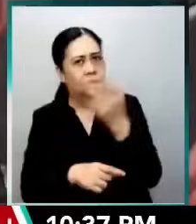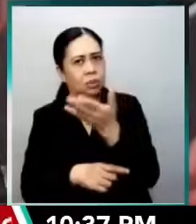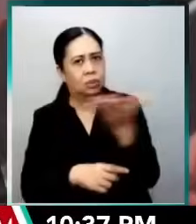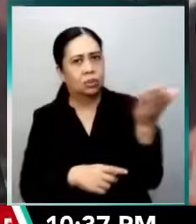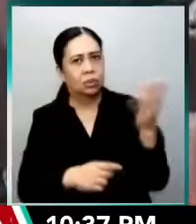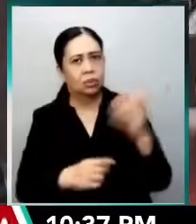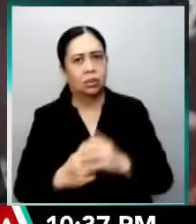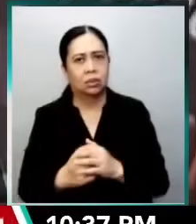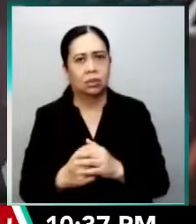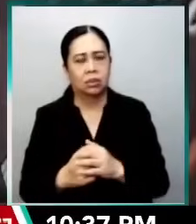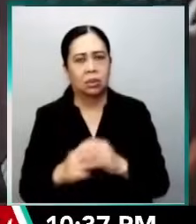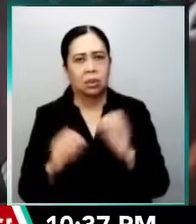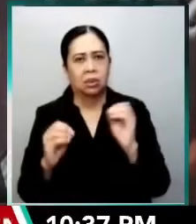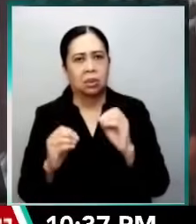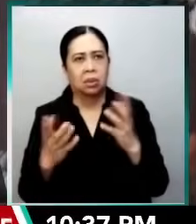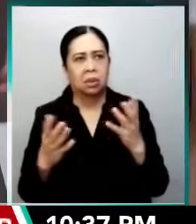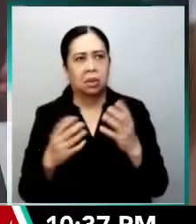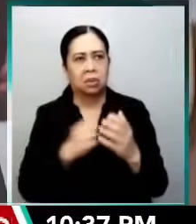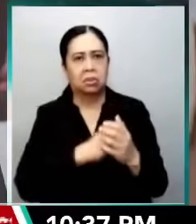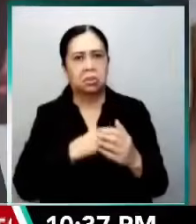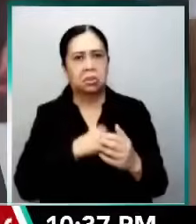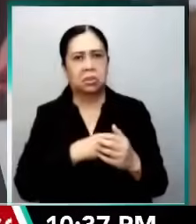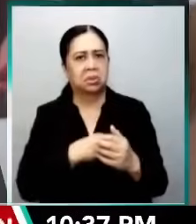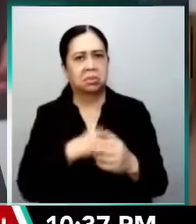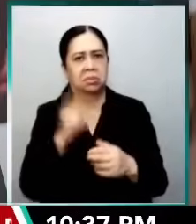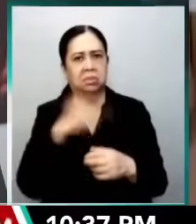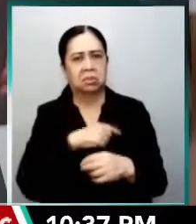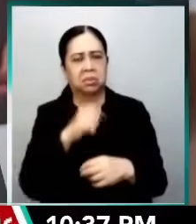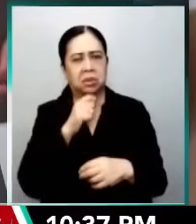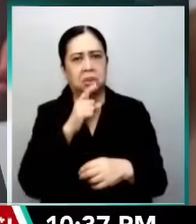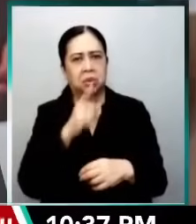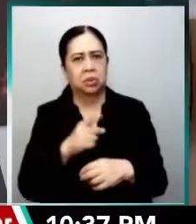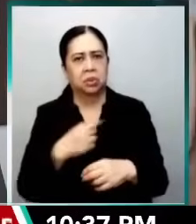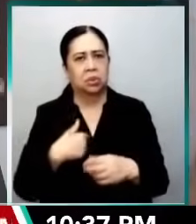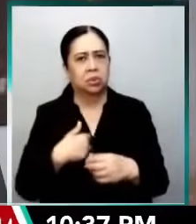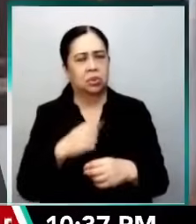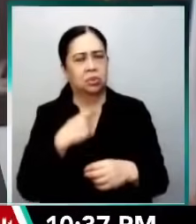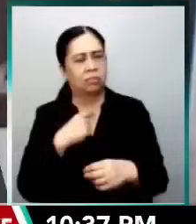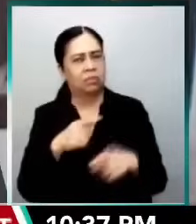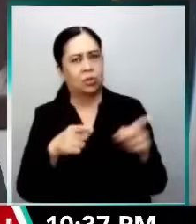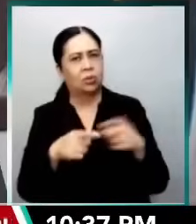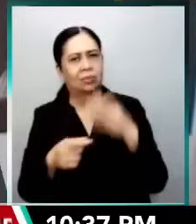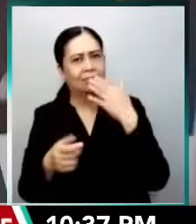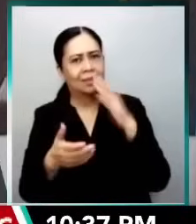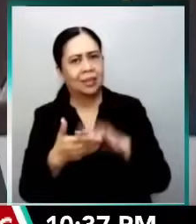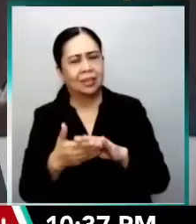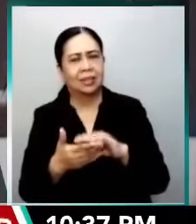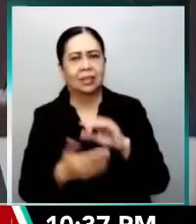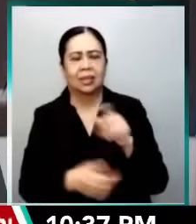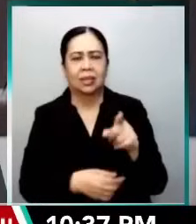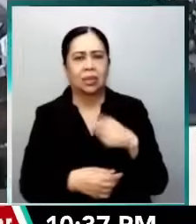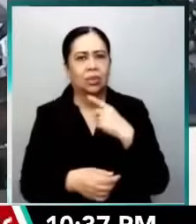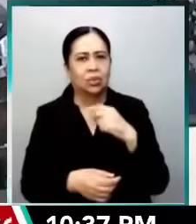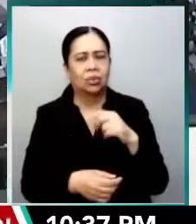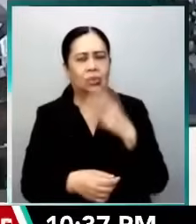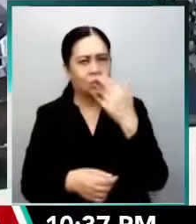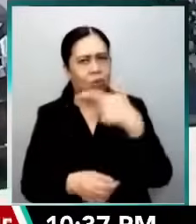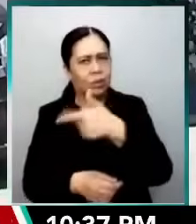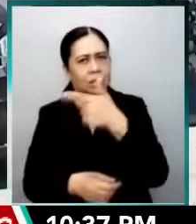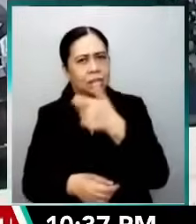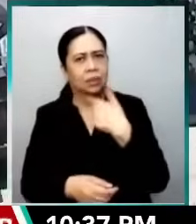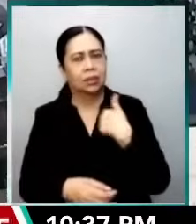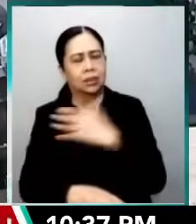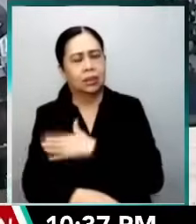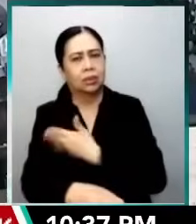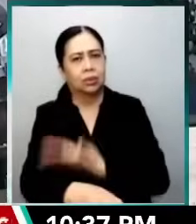po sa loob nyo yung paghingi nyo na sorry. Hindi, naging berdugo kayo. Bigla nyo lang pinagbabaril yung anak ko. Bukod sa